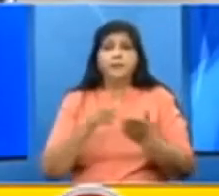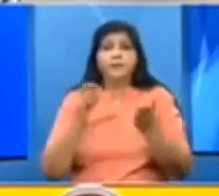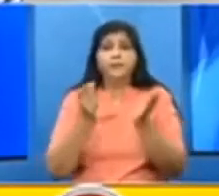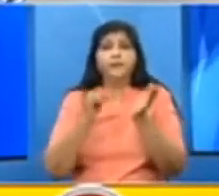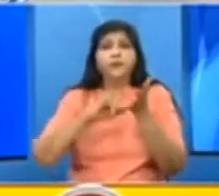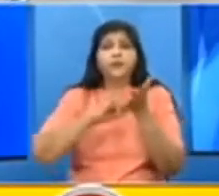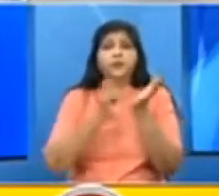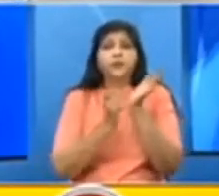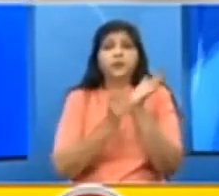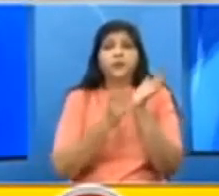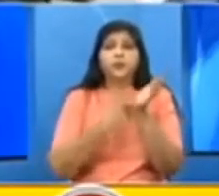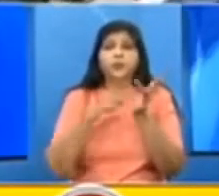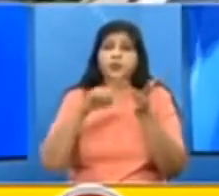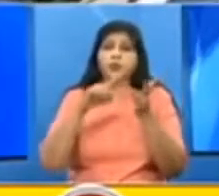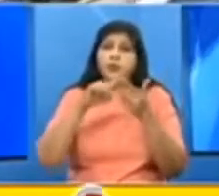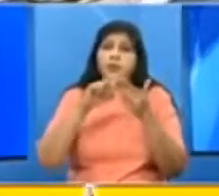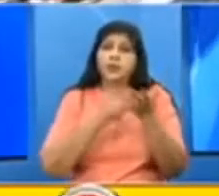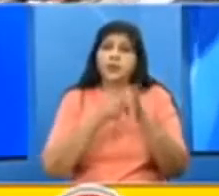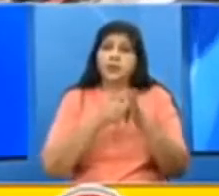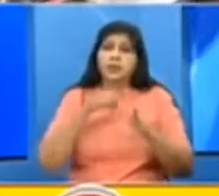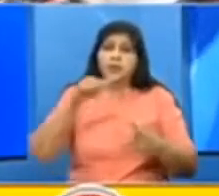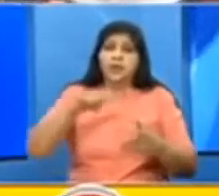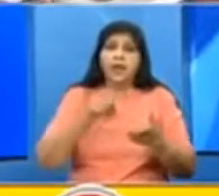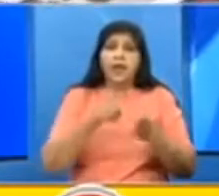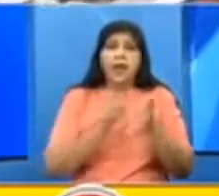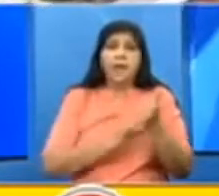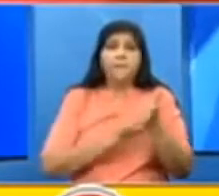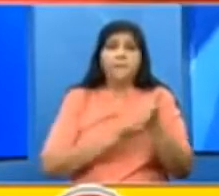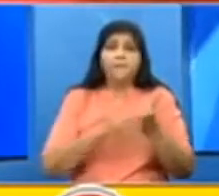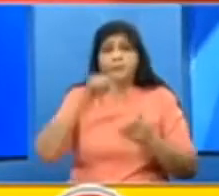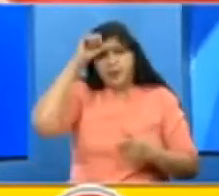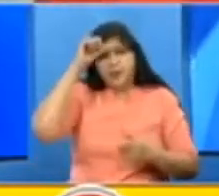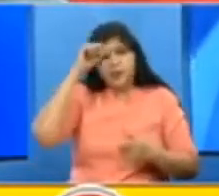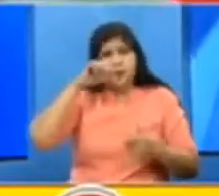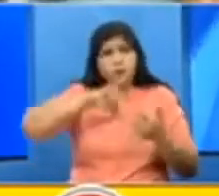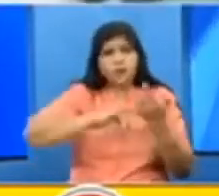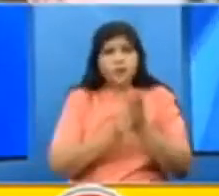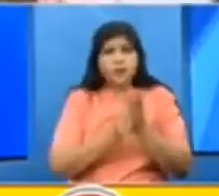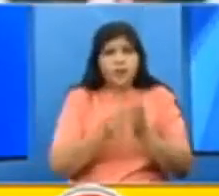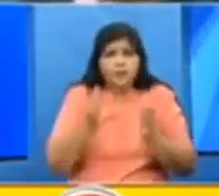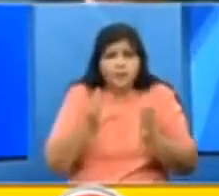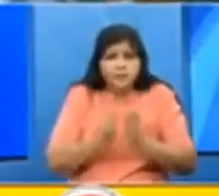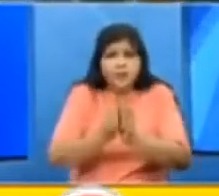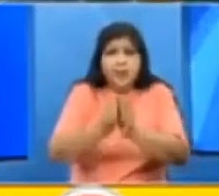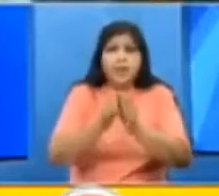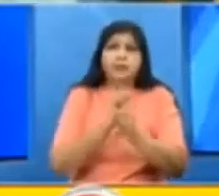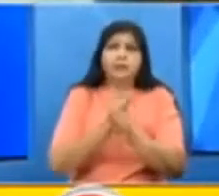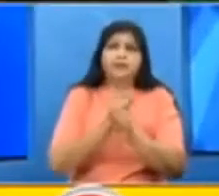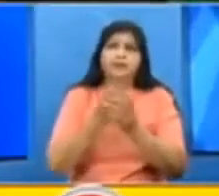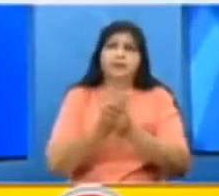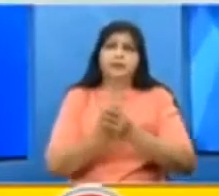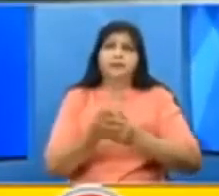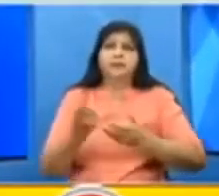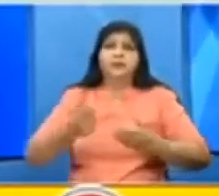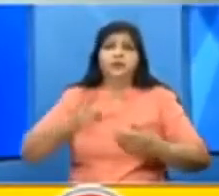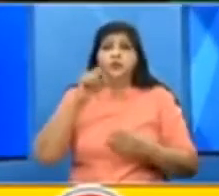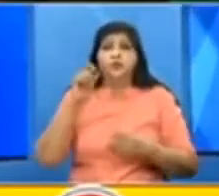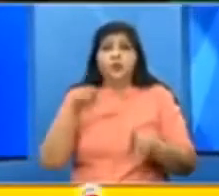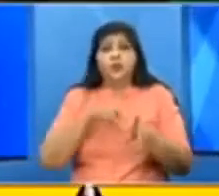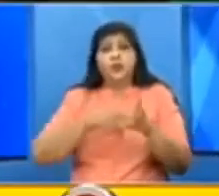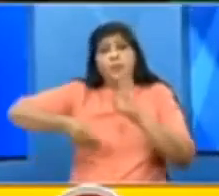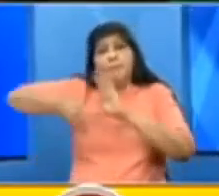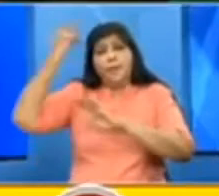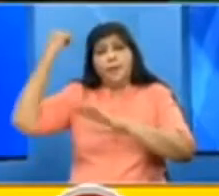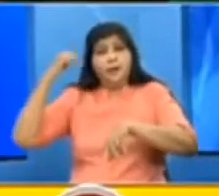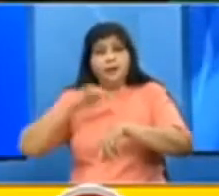सूरीनाम। भारत के सूरीनाम के साथ बहुत ही करीबी संबंध है। 100 साल से भी ज्यादा समय